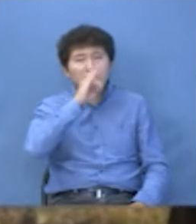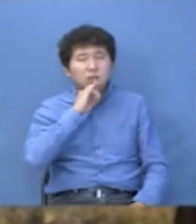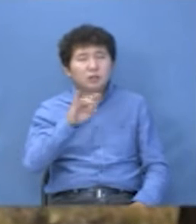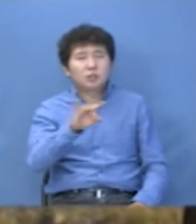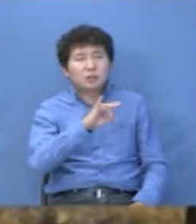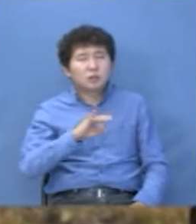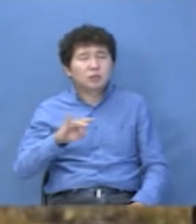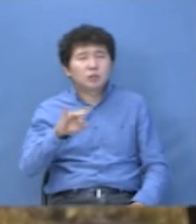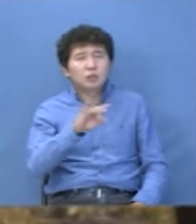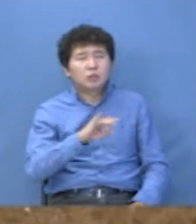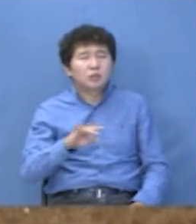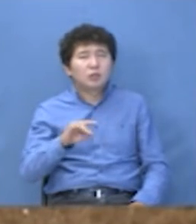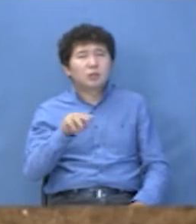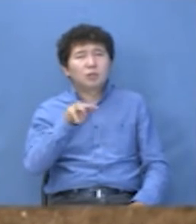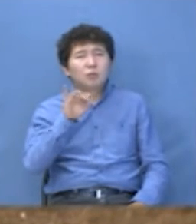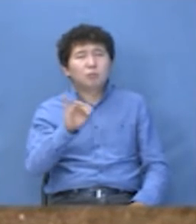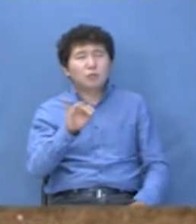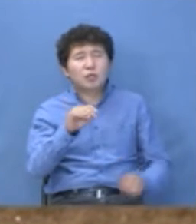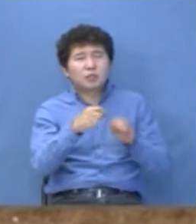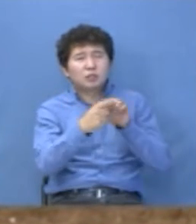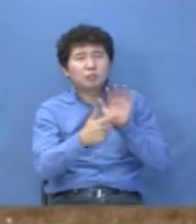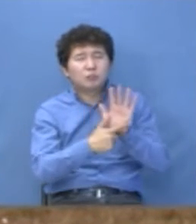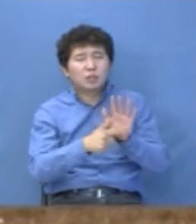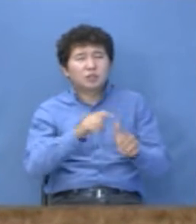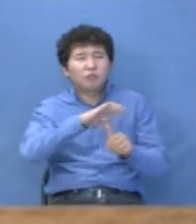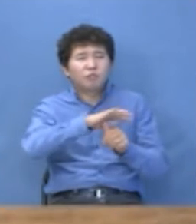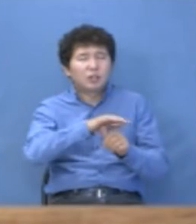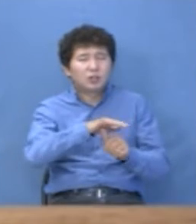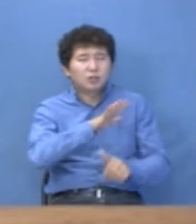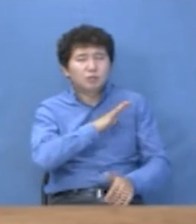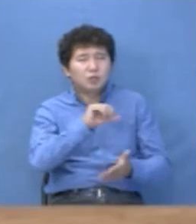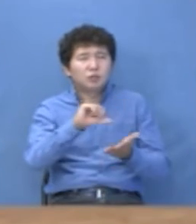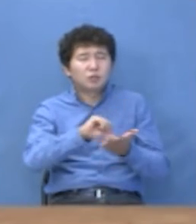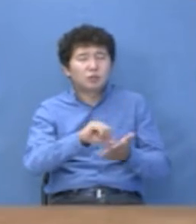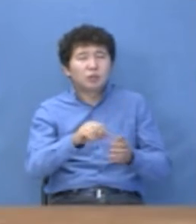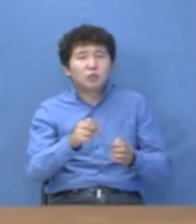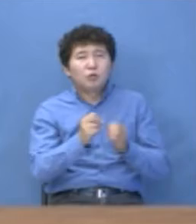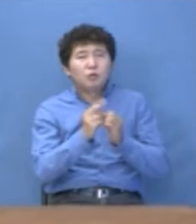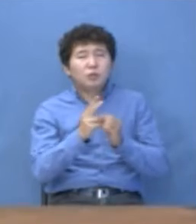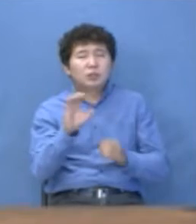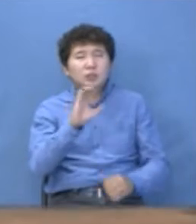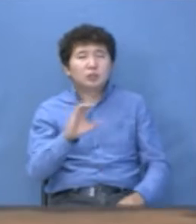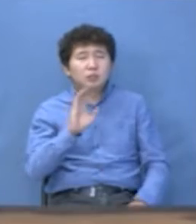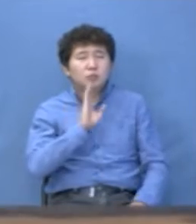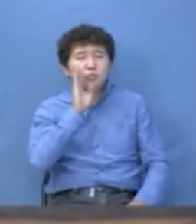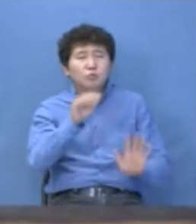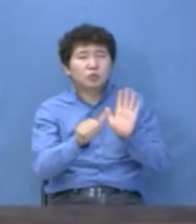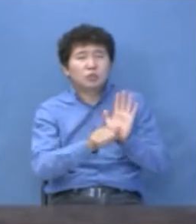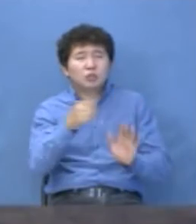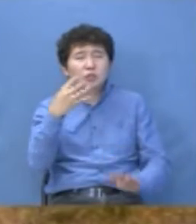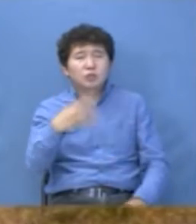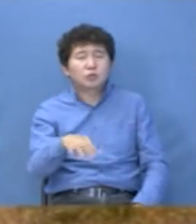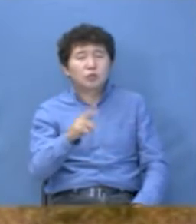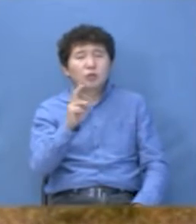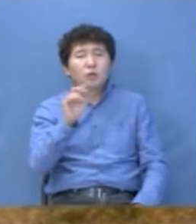қорғаныс министрлігінің Ми-17 ұшағы жіберілген. Сонымен қатар 12 қыркүйекте сағат таңғы 6:40 минутта